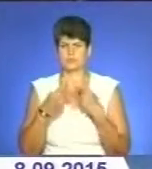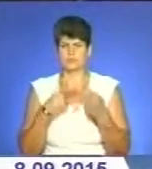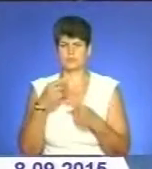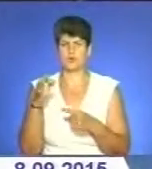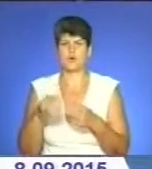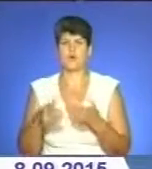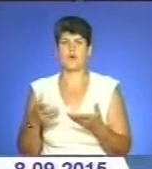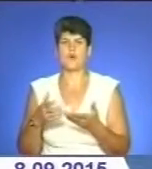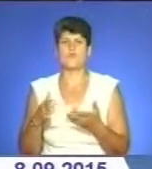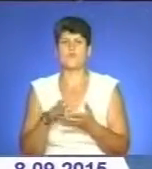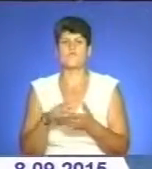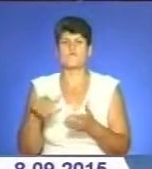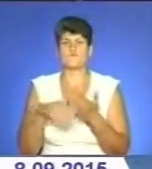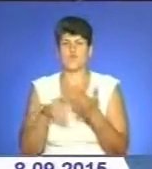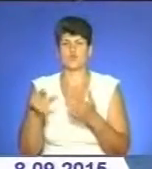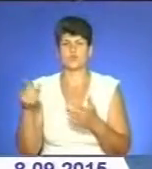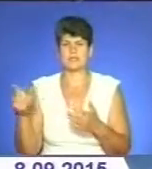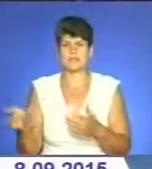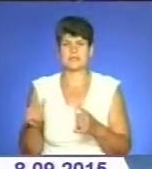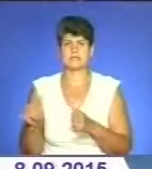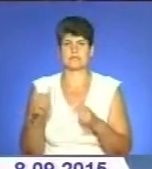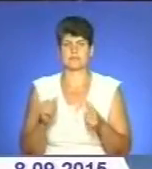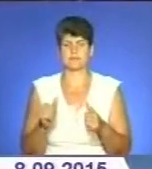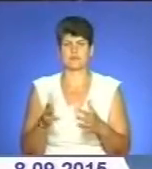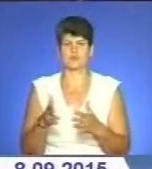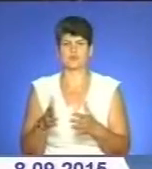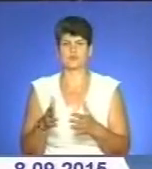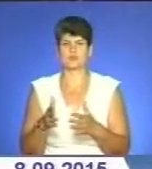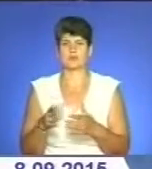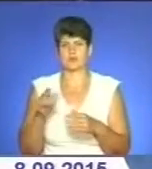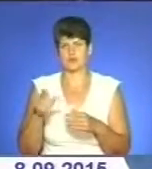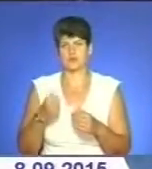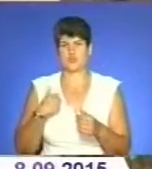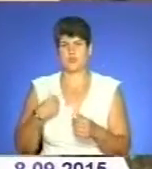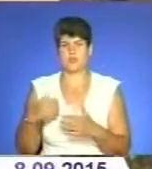які безкорисно витрачають свій час, забезпечуючи надійний тил солдатам.